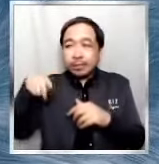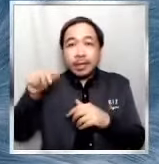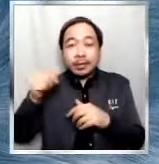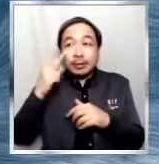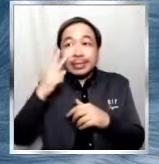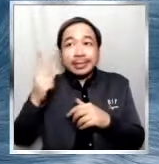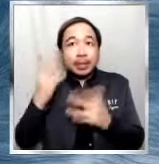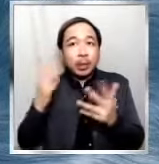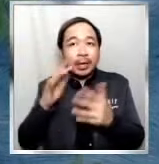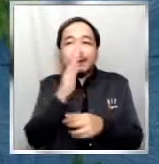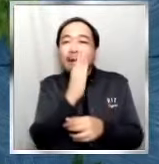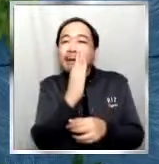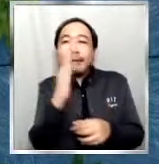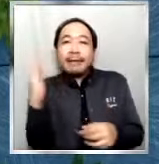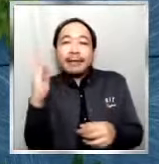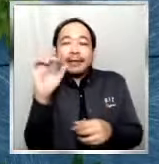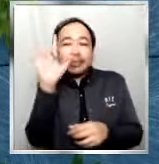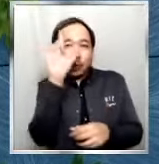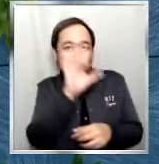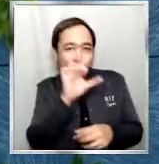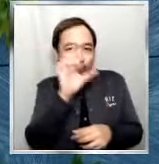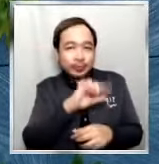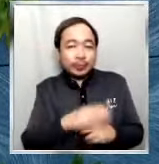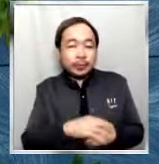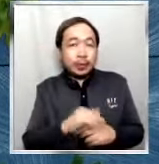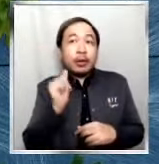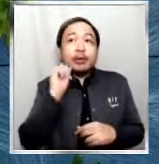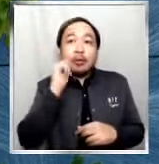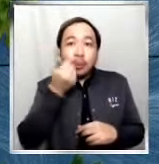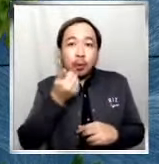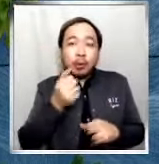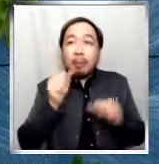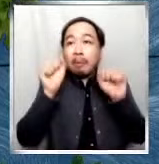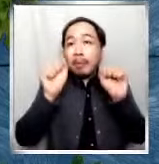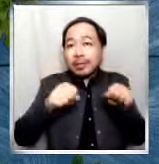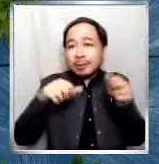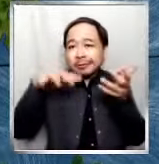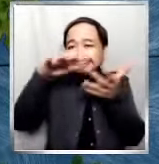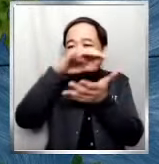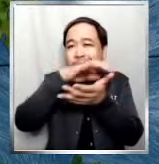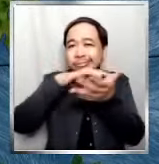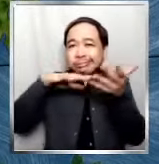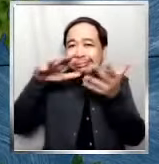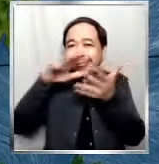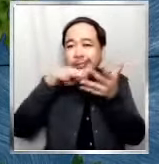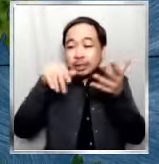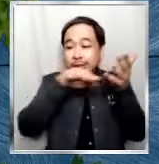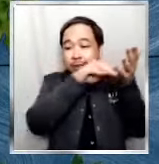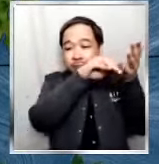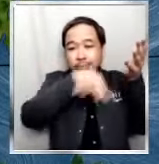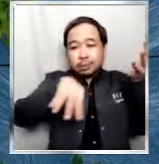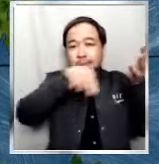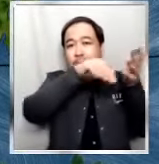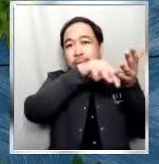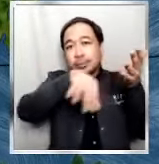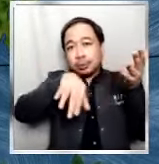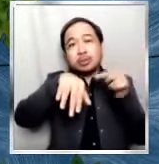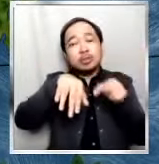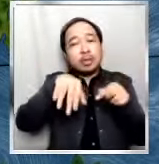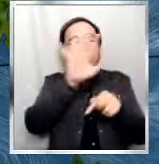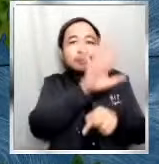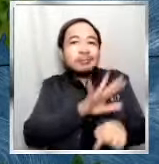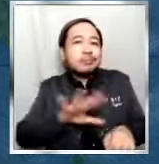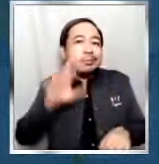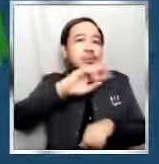Luzon. Bukas, monsoon trough o buntot ng hanging habagat ang magpapaulan sa malaking bahagi ng bansa.